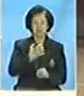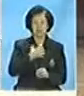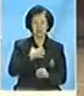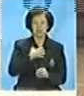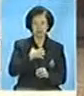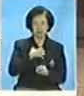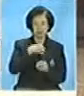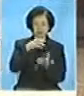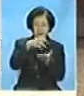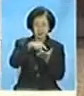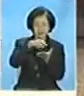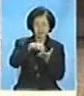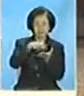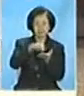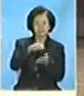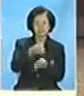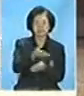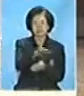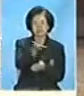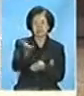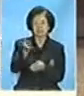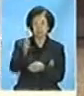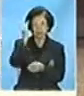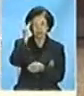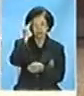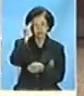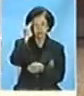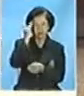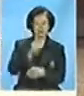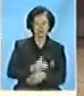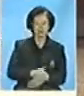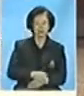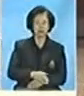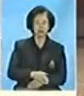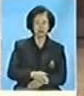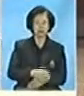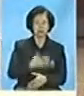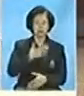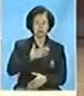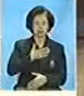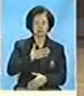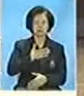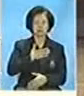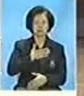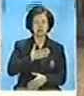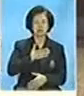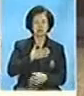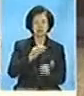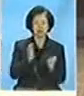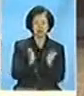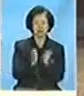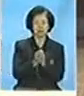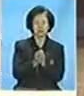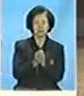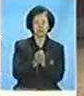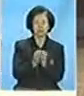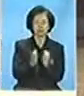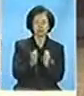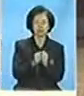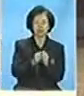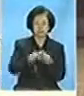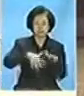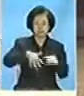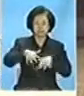รียนท่านทั้งหลายเพื่อโปรดทราบว่าผมได้ร่วมกับพี่น้องประชาช